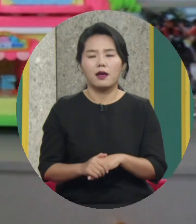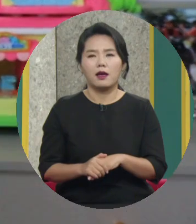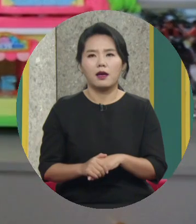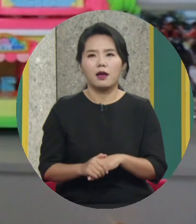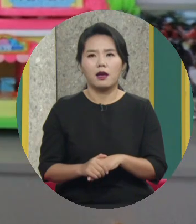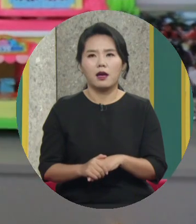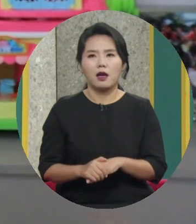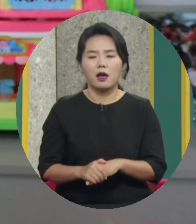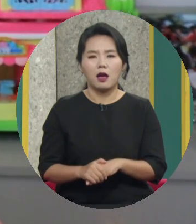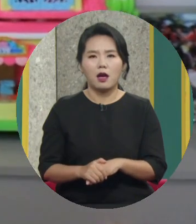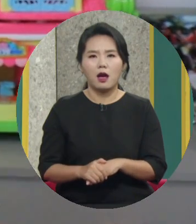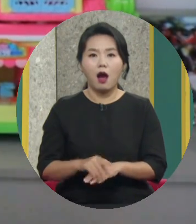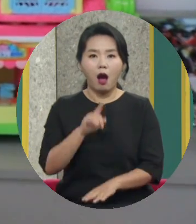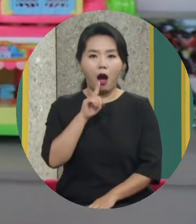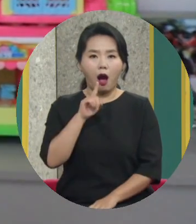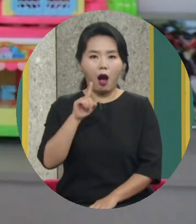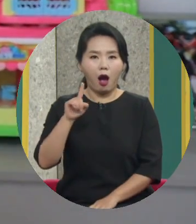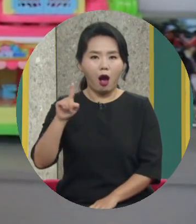입으로